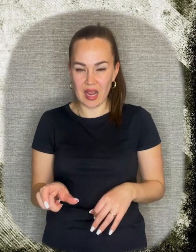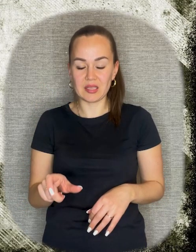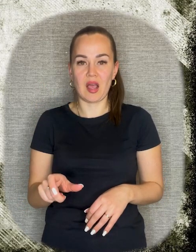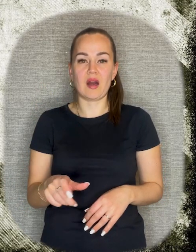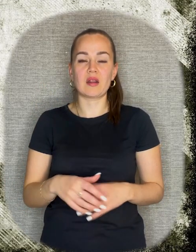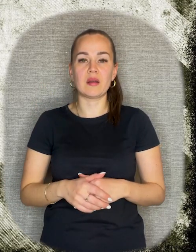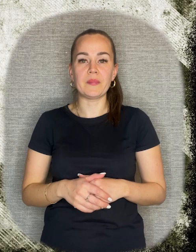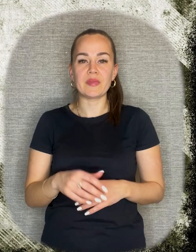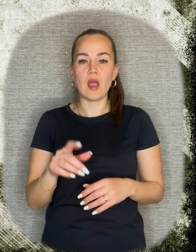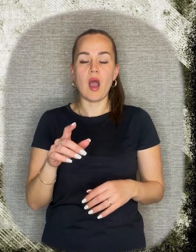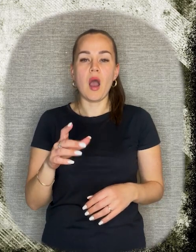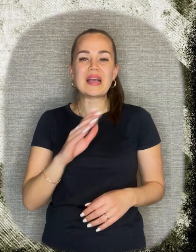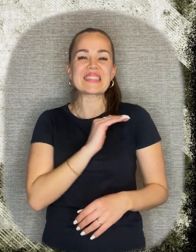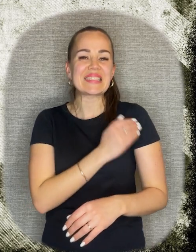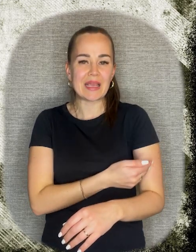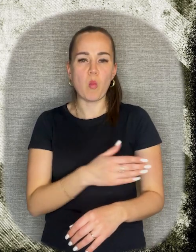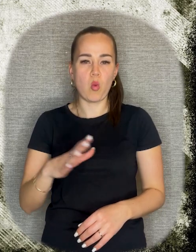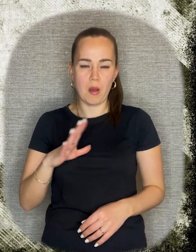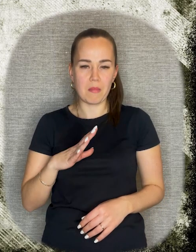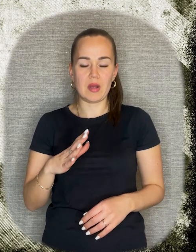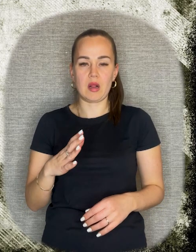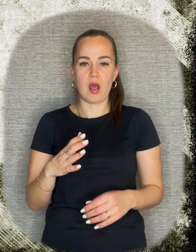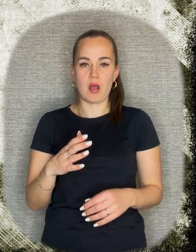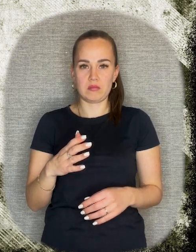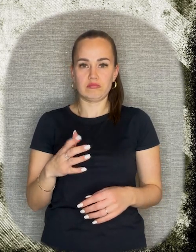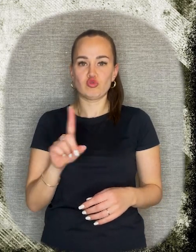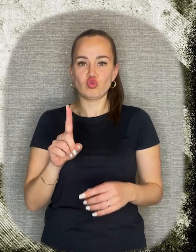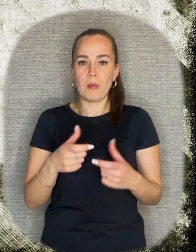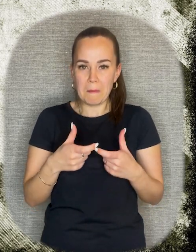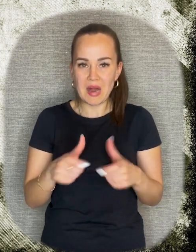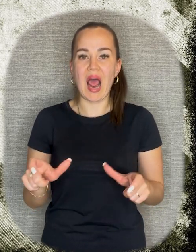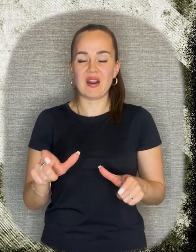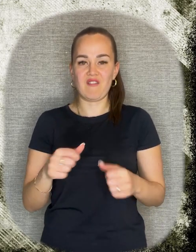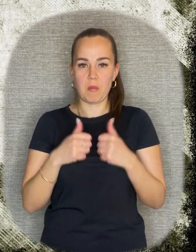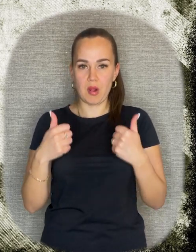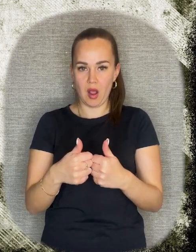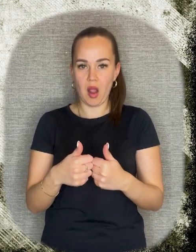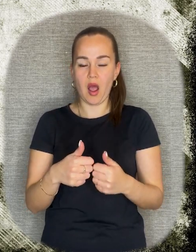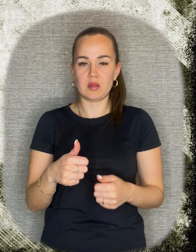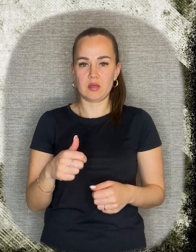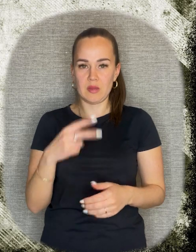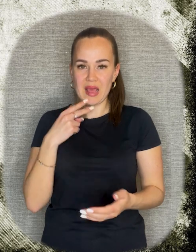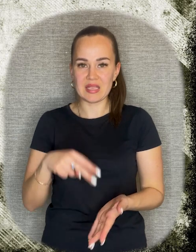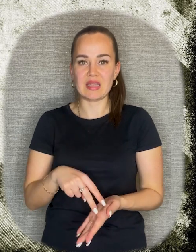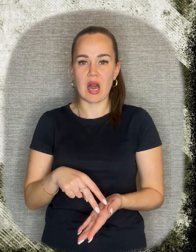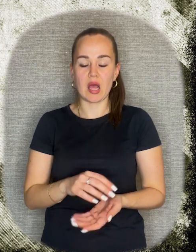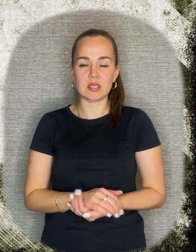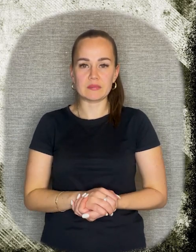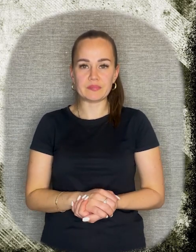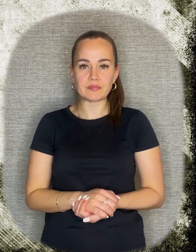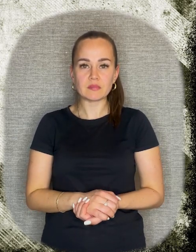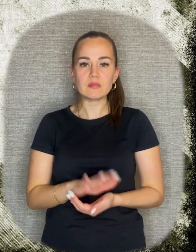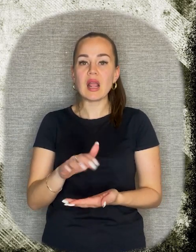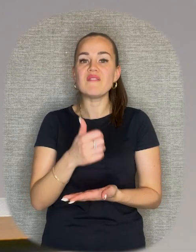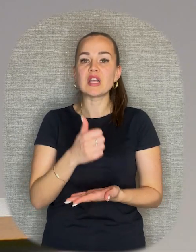мощным стимулом в дальнейшем для продолжения этой работы послужил прорыв блокады Ленинграда уже 18 января сорок